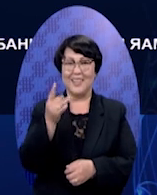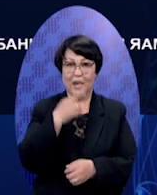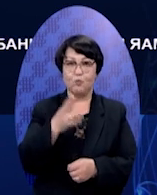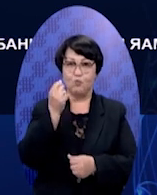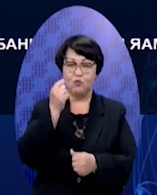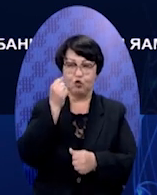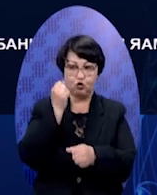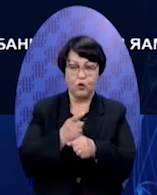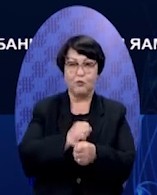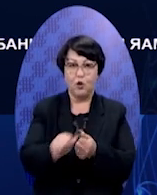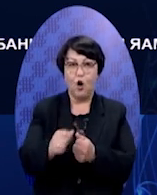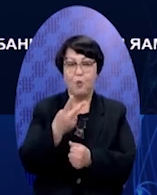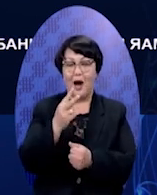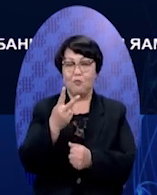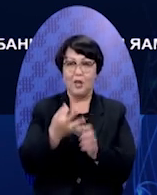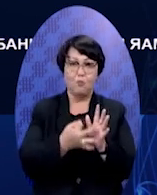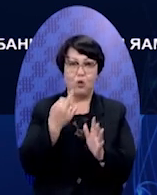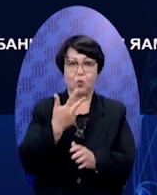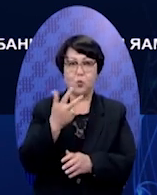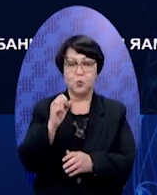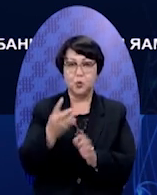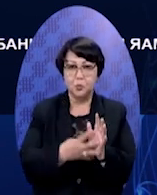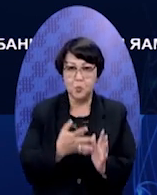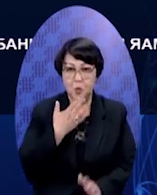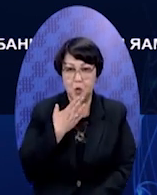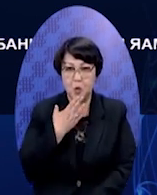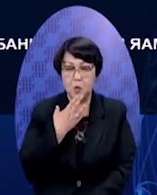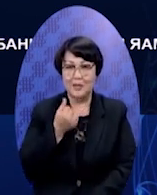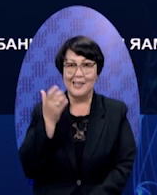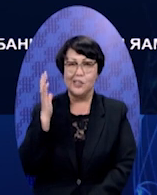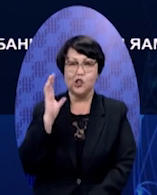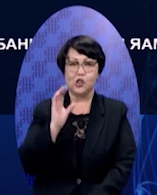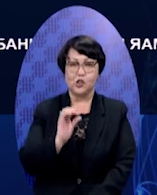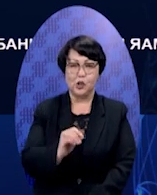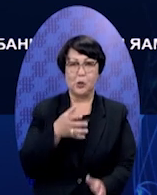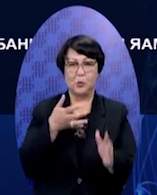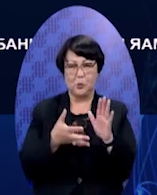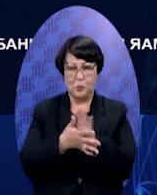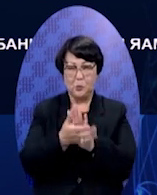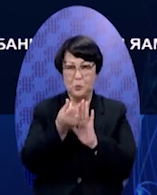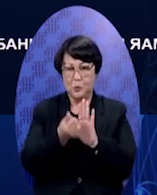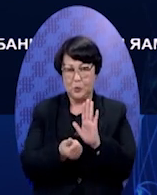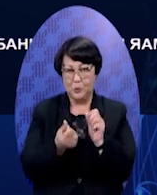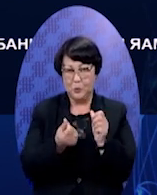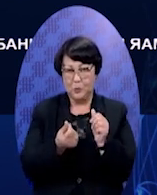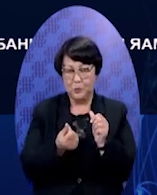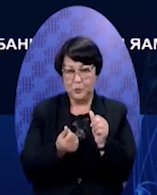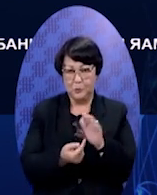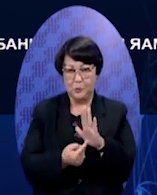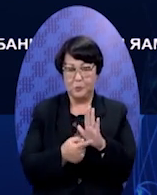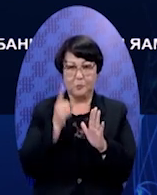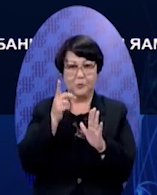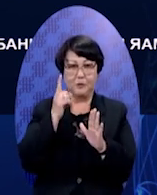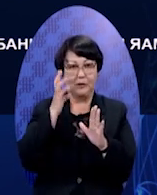байсан бол 18 онд 309 тэрбум төгрөг болтлоо буурчээ. Тиймээс засгийн газраас санхүүжилт болон зээл олголтын хэмжээг нэмэгдүүлэх бодлого